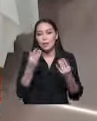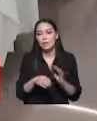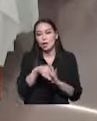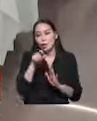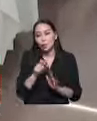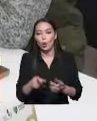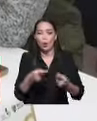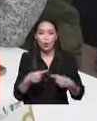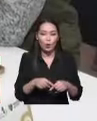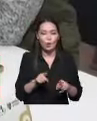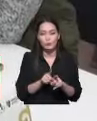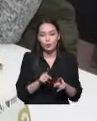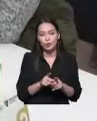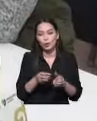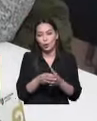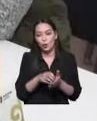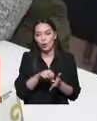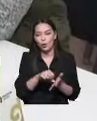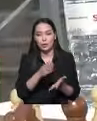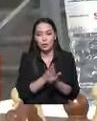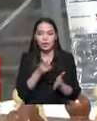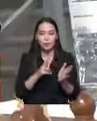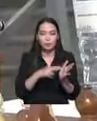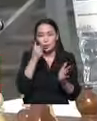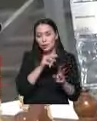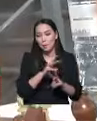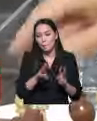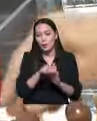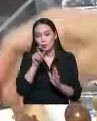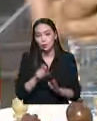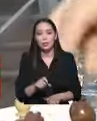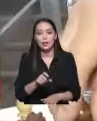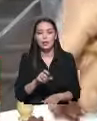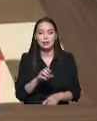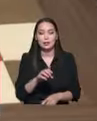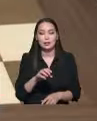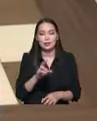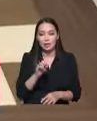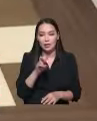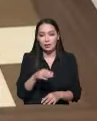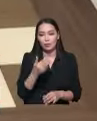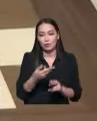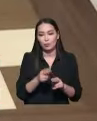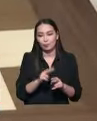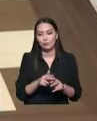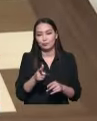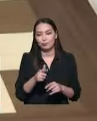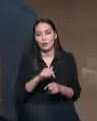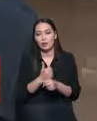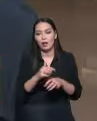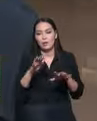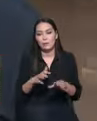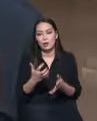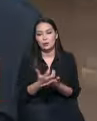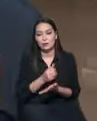мен қоғамдық кеңес мүшелері бар. 2007 жылы мәслихат депутаты болған Қанат Ускенов те басты орынға таласты. Ондай ойын болған жоқ бізде.